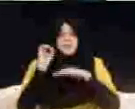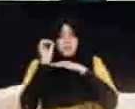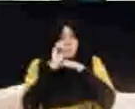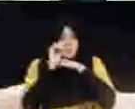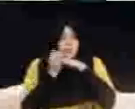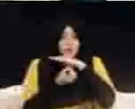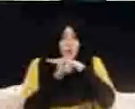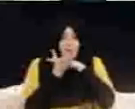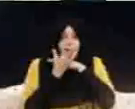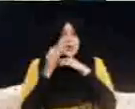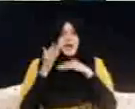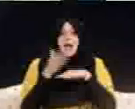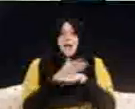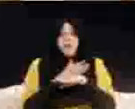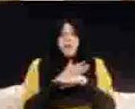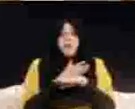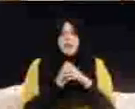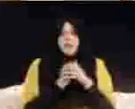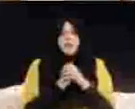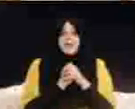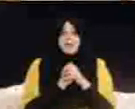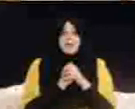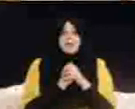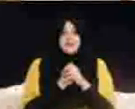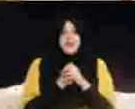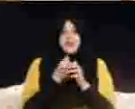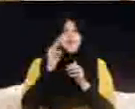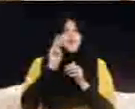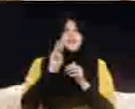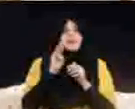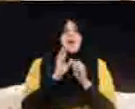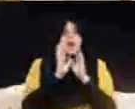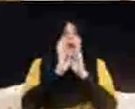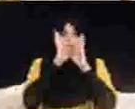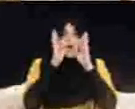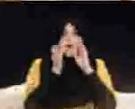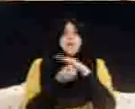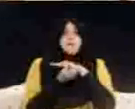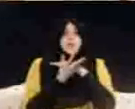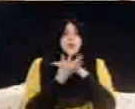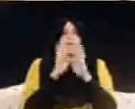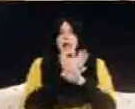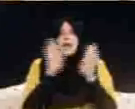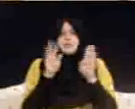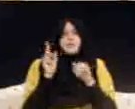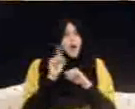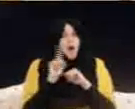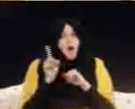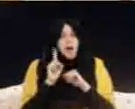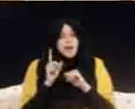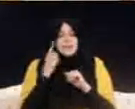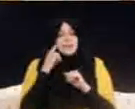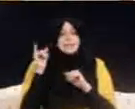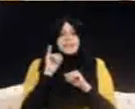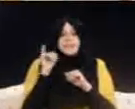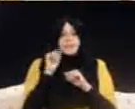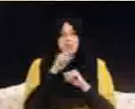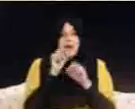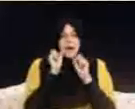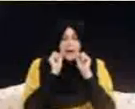ممتد، ماهوش بعض الناس يقول لك مع الأذان الفجر خلاص الوتر، لا، إذا كنت مستيقظا، إذا كنت